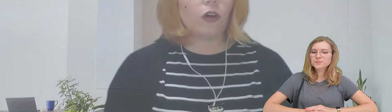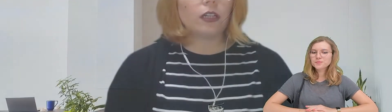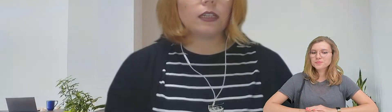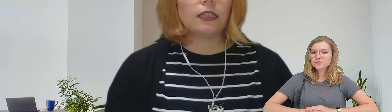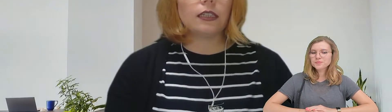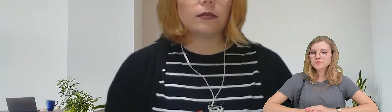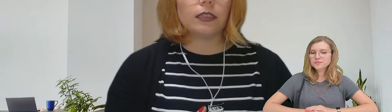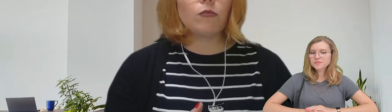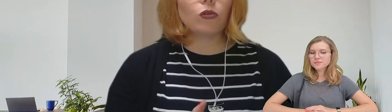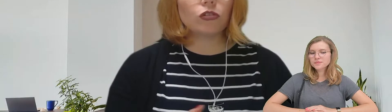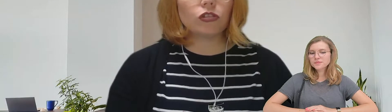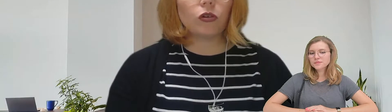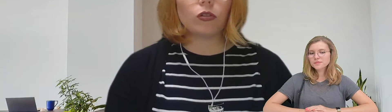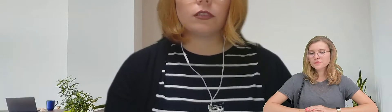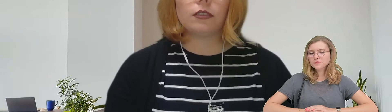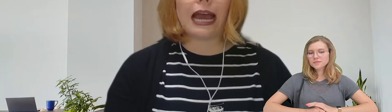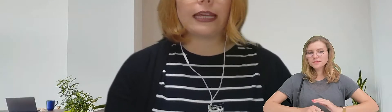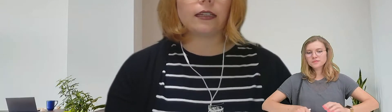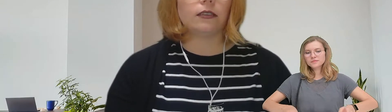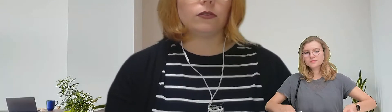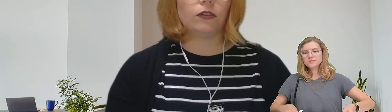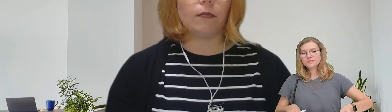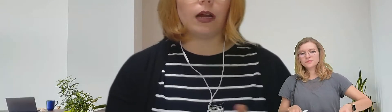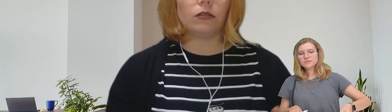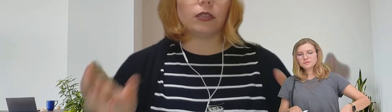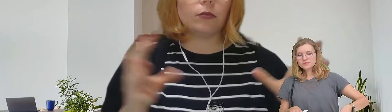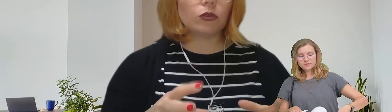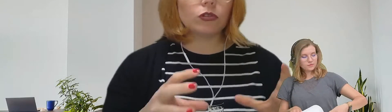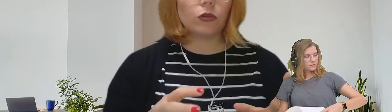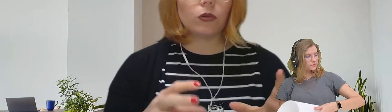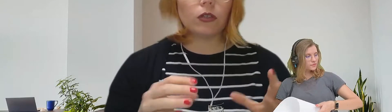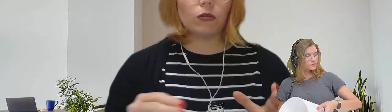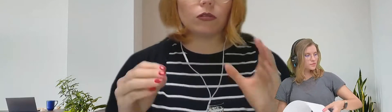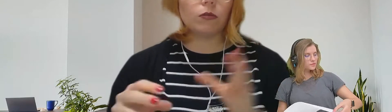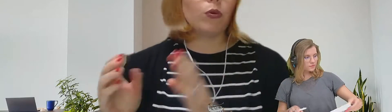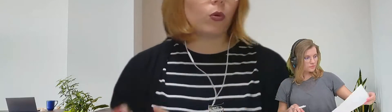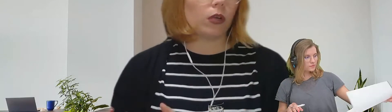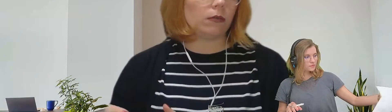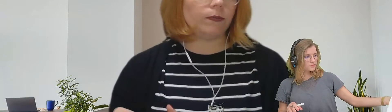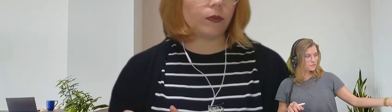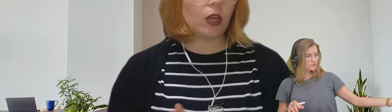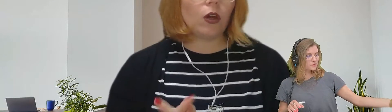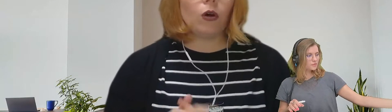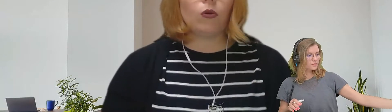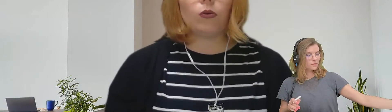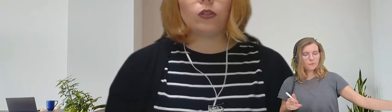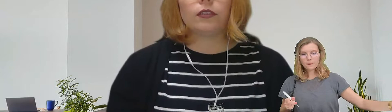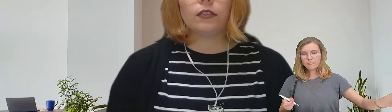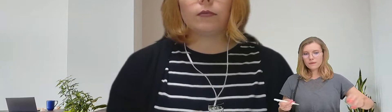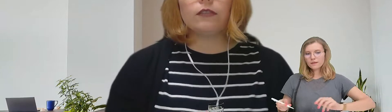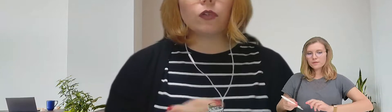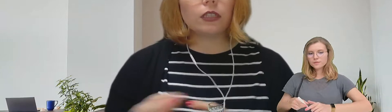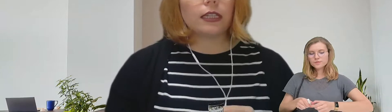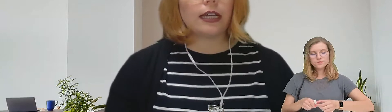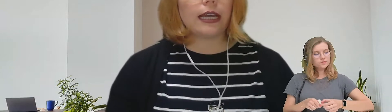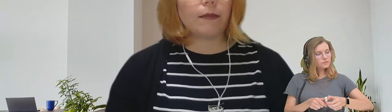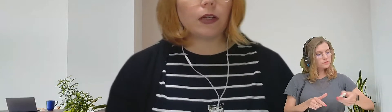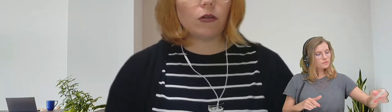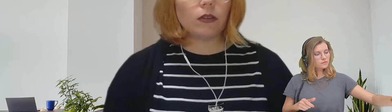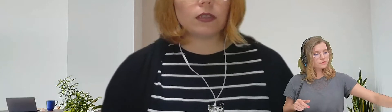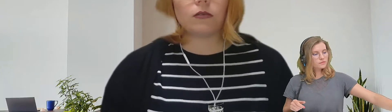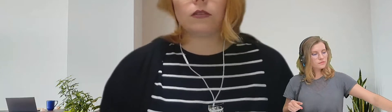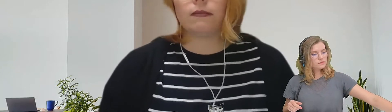aus den Worten Emotion und Icon zusammen, also Emotion und Symbol. Und die wurden dann